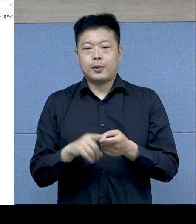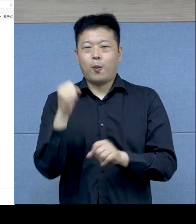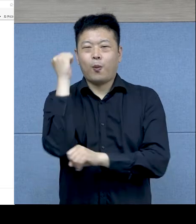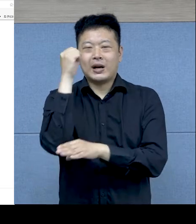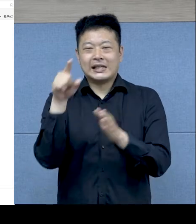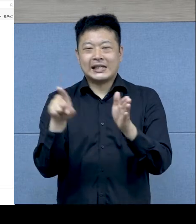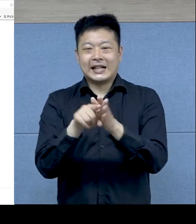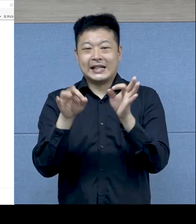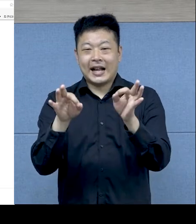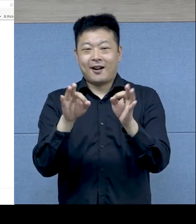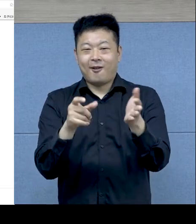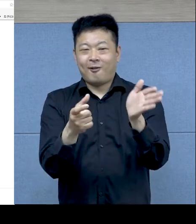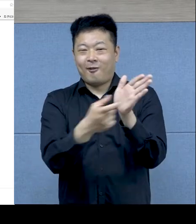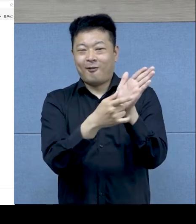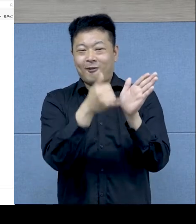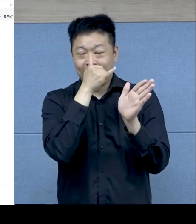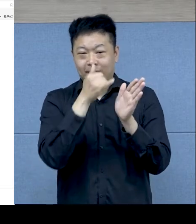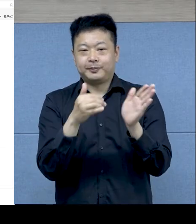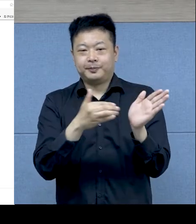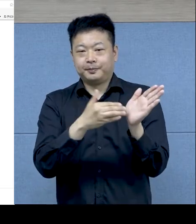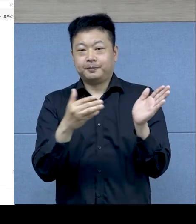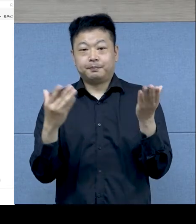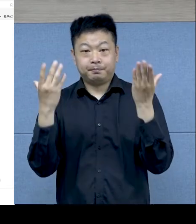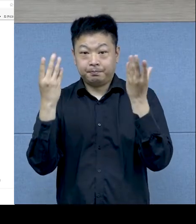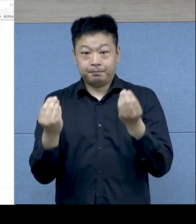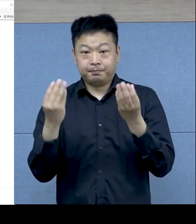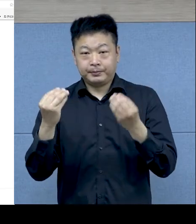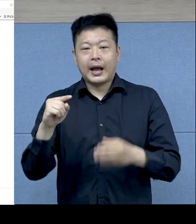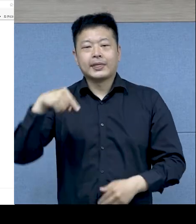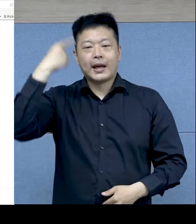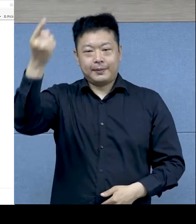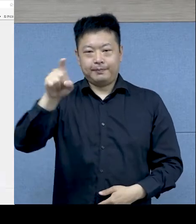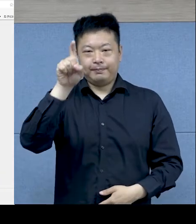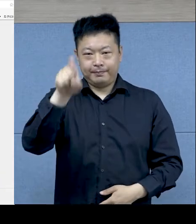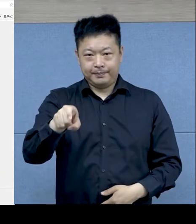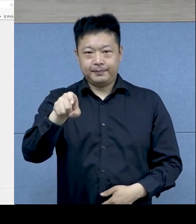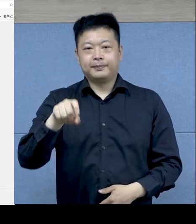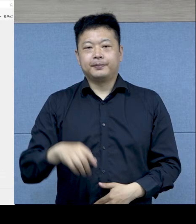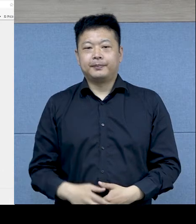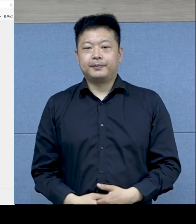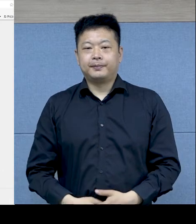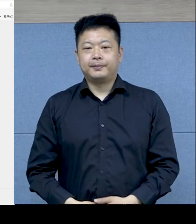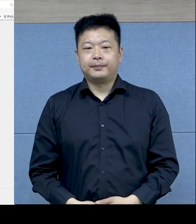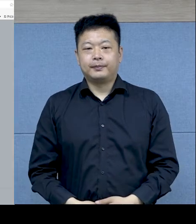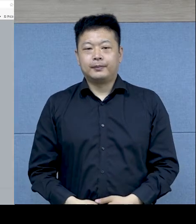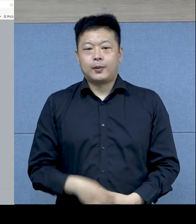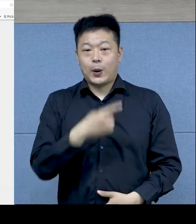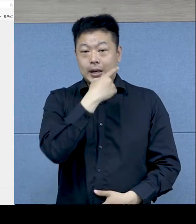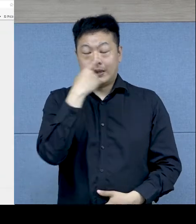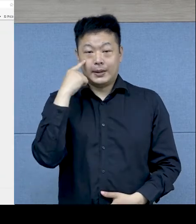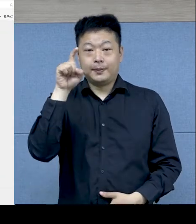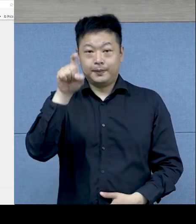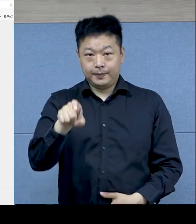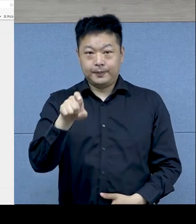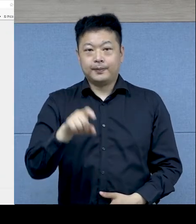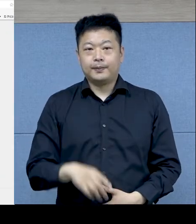있습니다. 입력을 다 마치셨다면 다음을 눌러주세요. 네, 확인을 눌러주시고요.